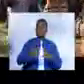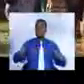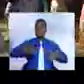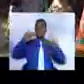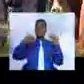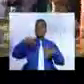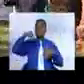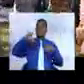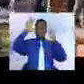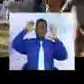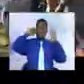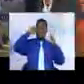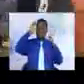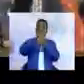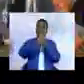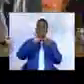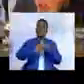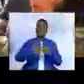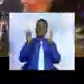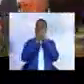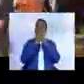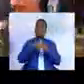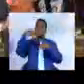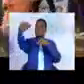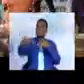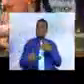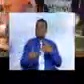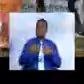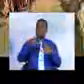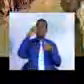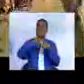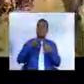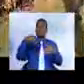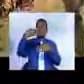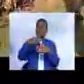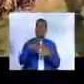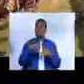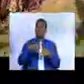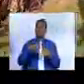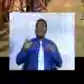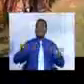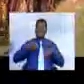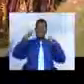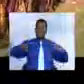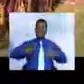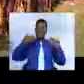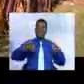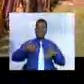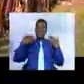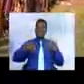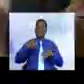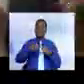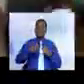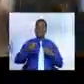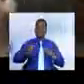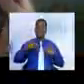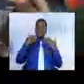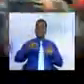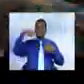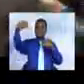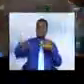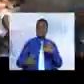la première dame de Côte d'Ivoire a reçu à son arrivée au stade de Boaké. Atmosphère de joie doublée du plaisir